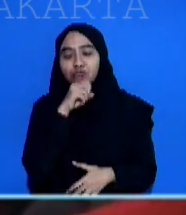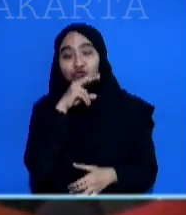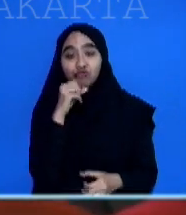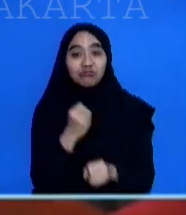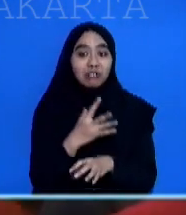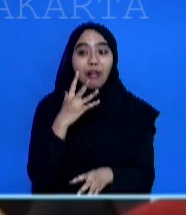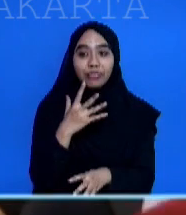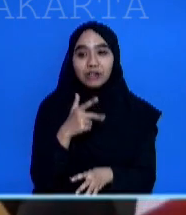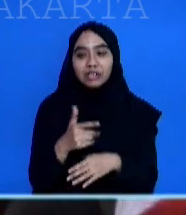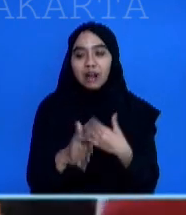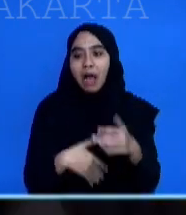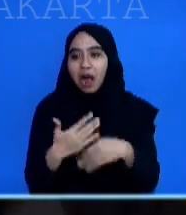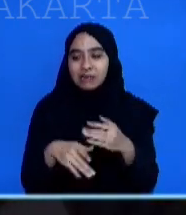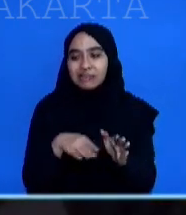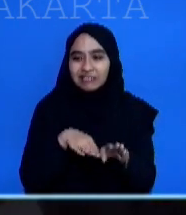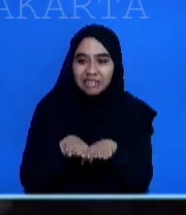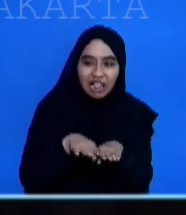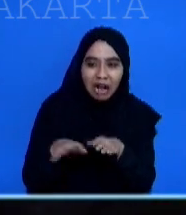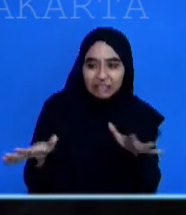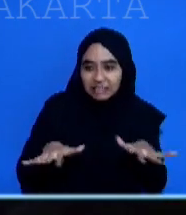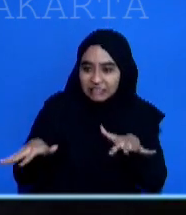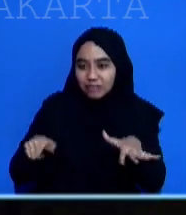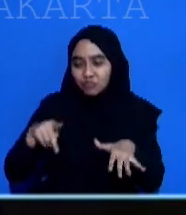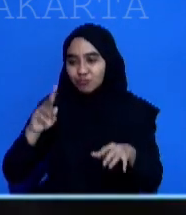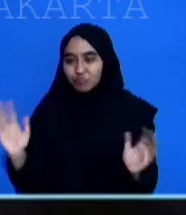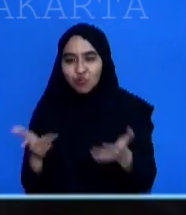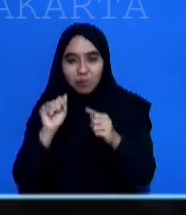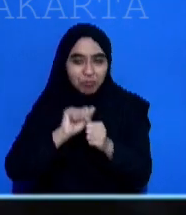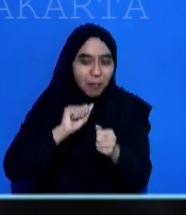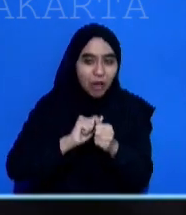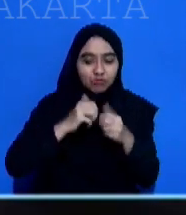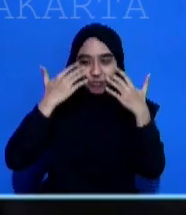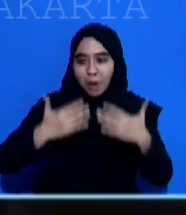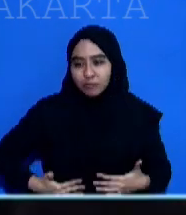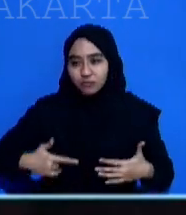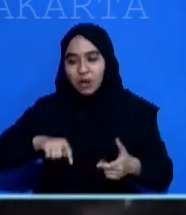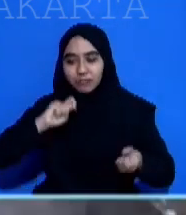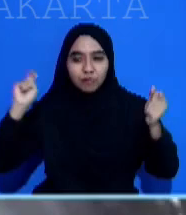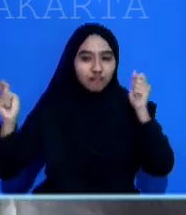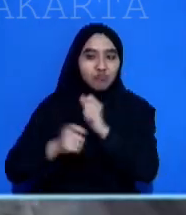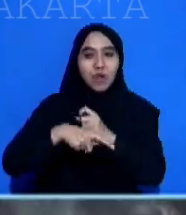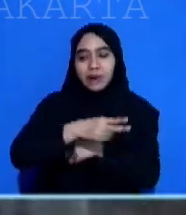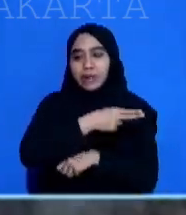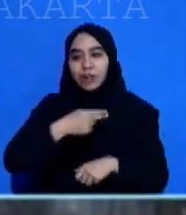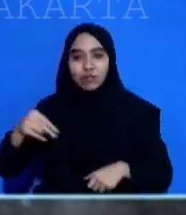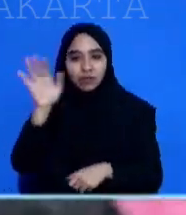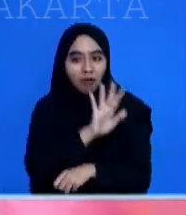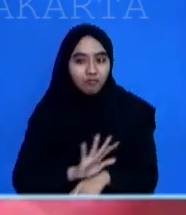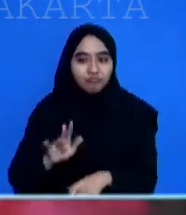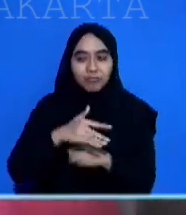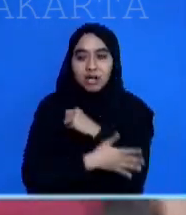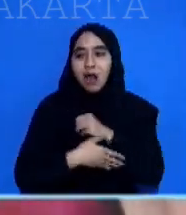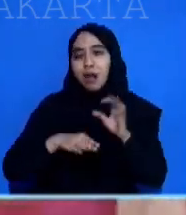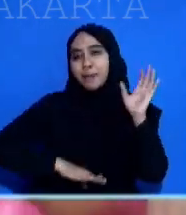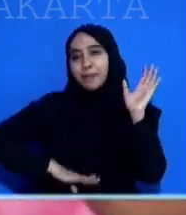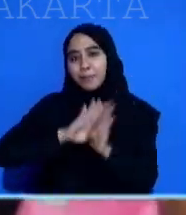Prabowo Gibran untuk menciptakan sumber daya manusia yang mampu mendukung transformasi Indonesia menjadi negara maju sehingga